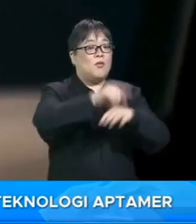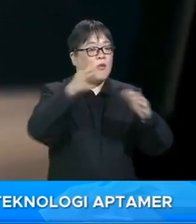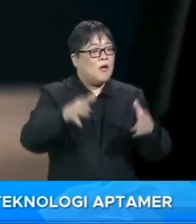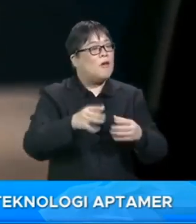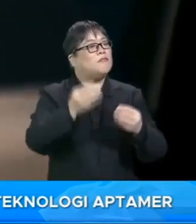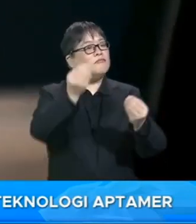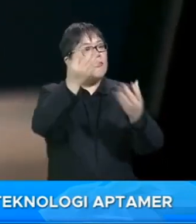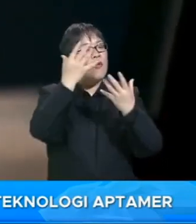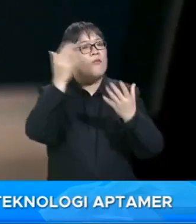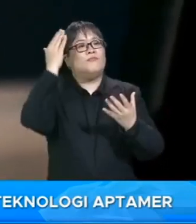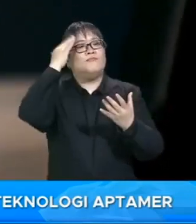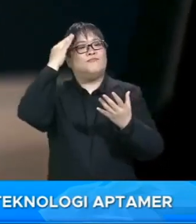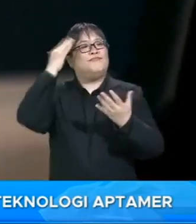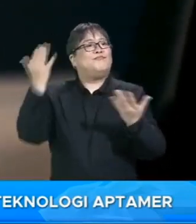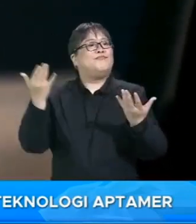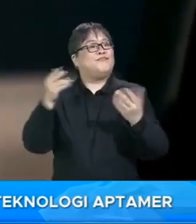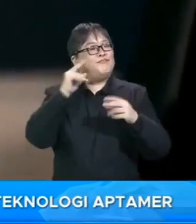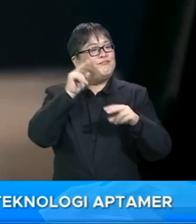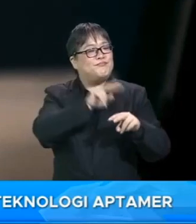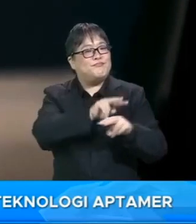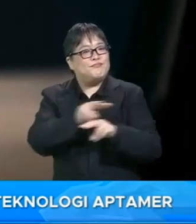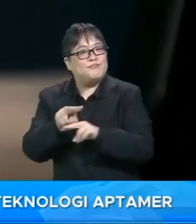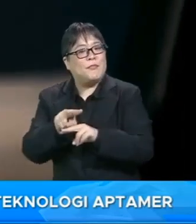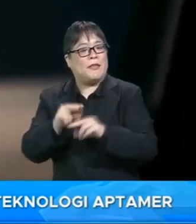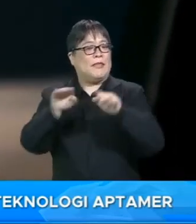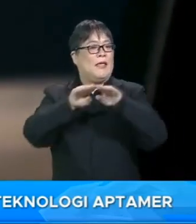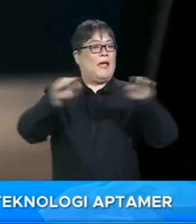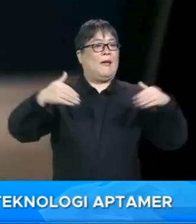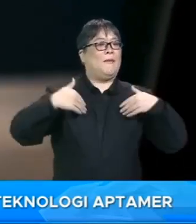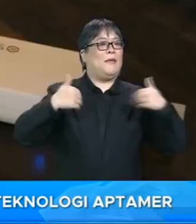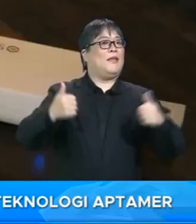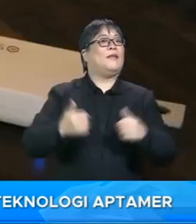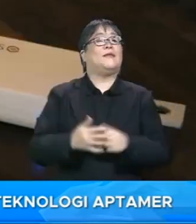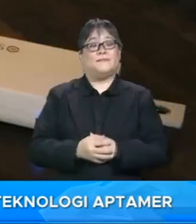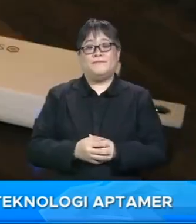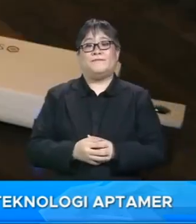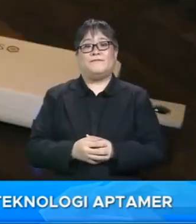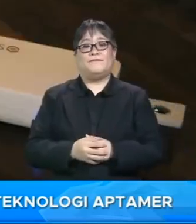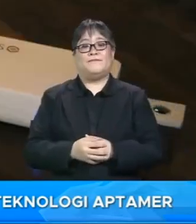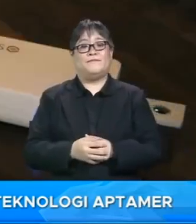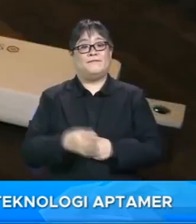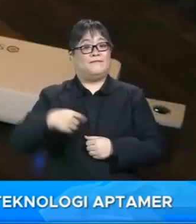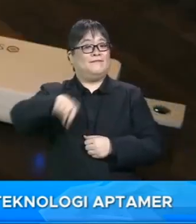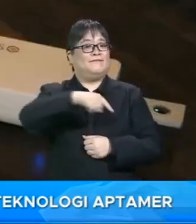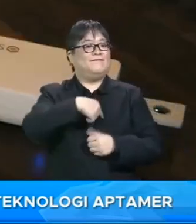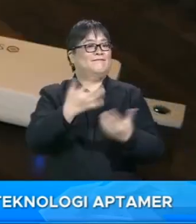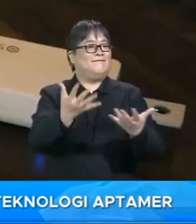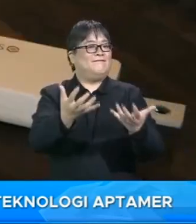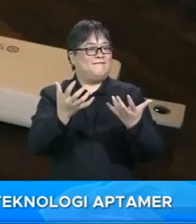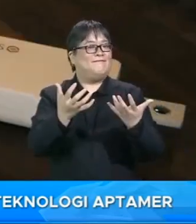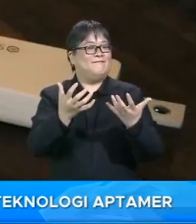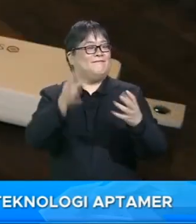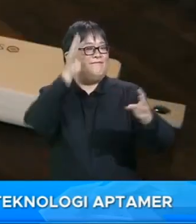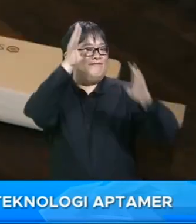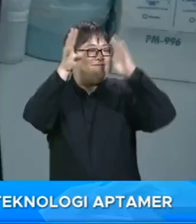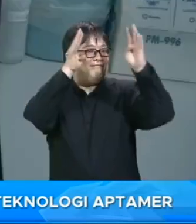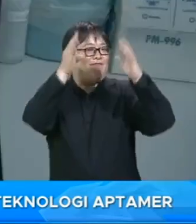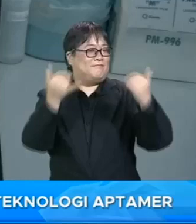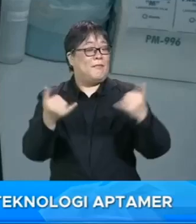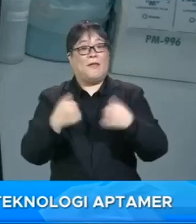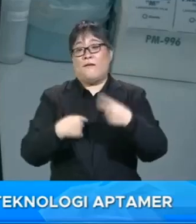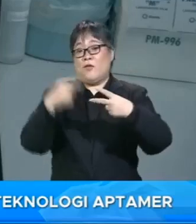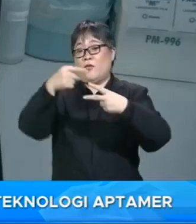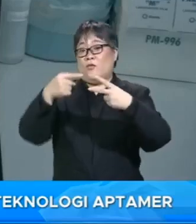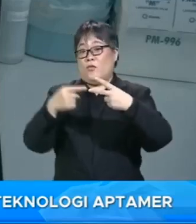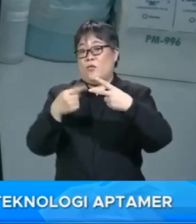menggunakan maklumat tu untuk memantau tahap kesihatan diri. Itu yang kita ingin menginovasikan. Ada dua perkara